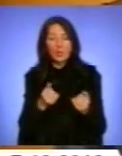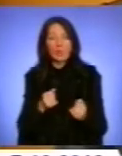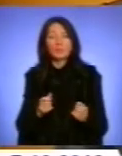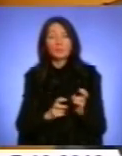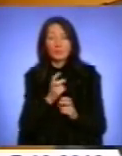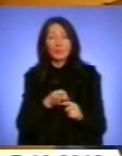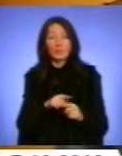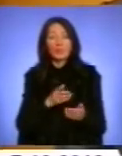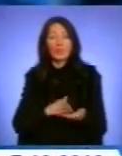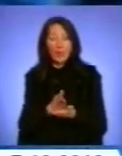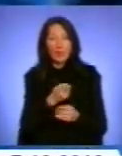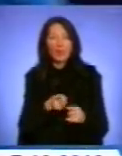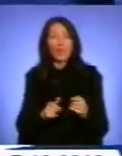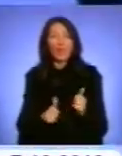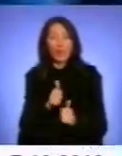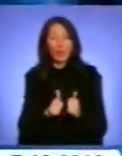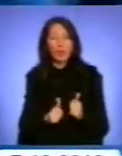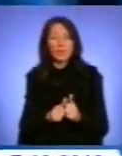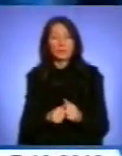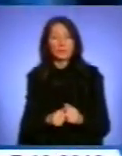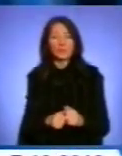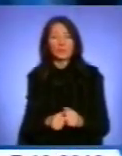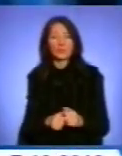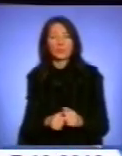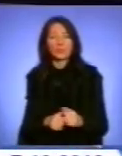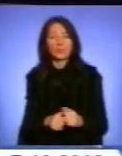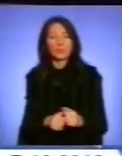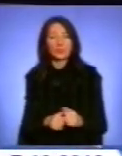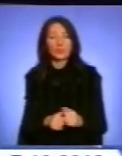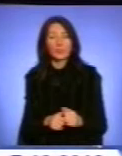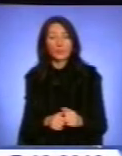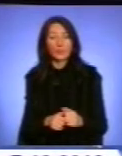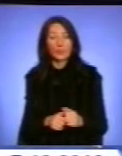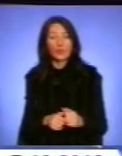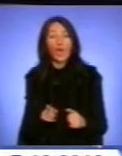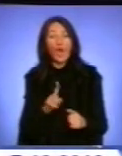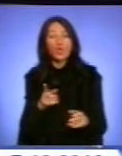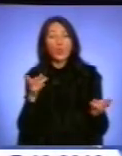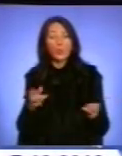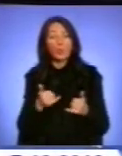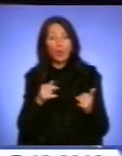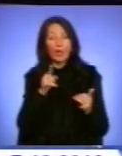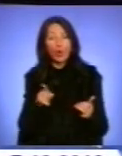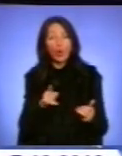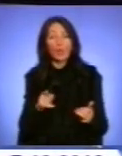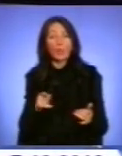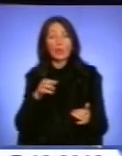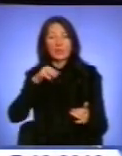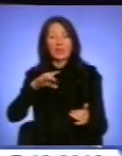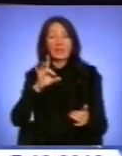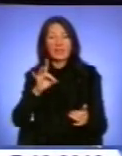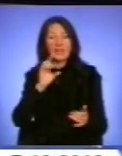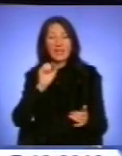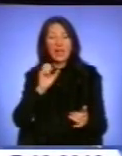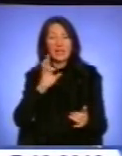напрямку і в конкурсі. Що потрібно для того, щоб трансплантація органів